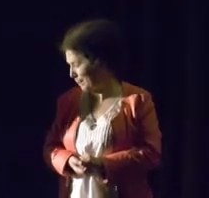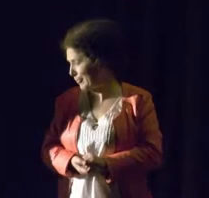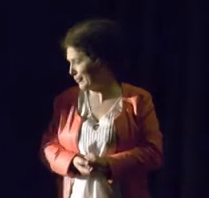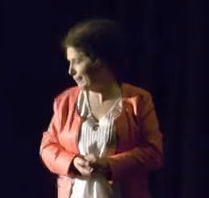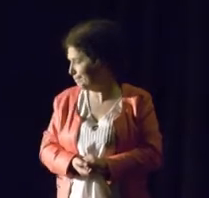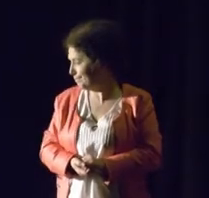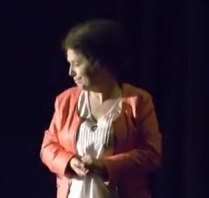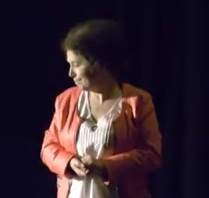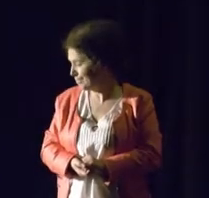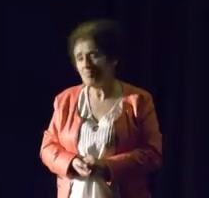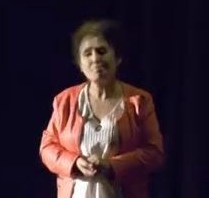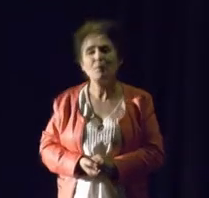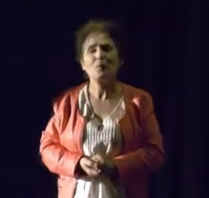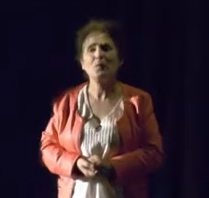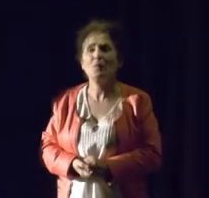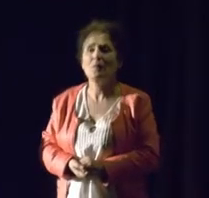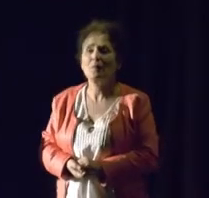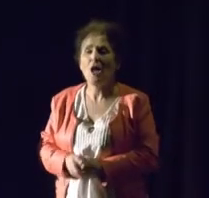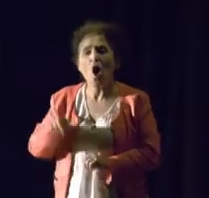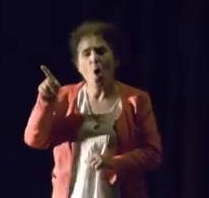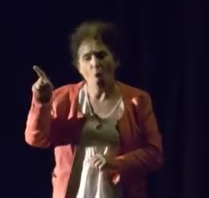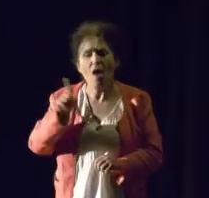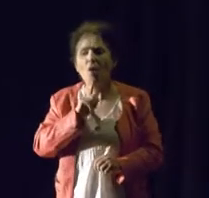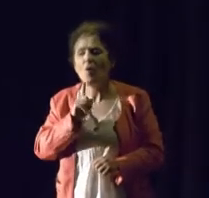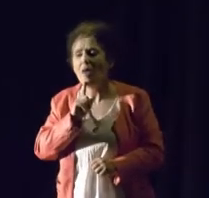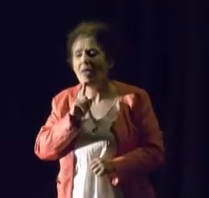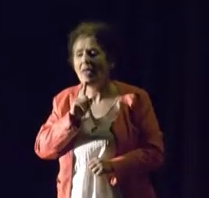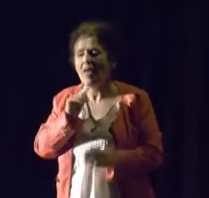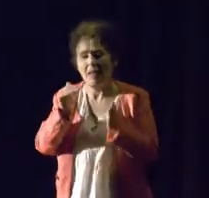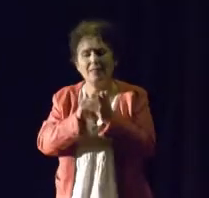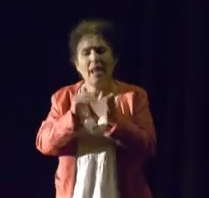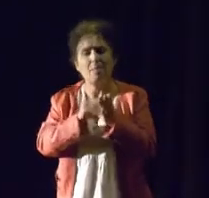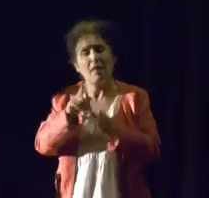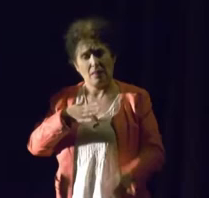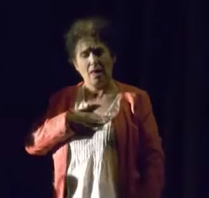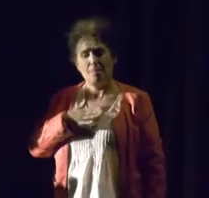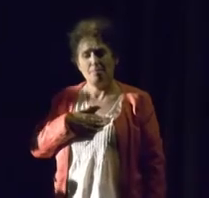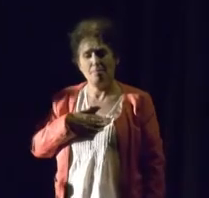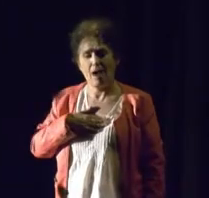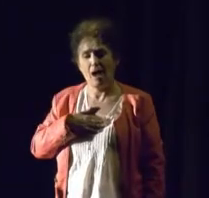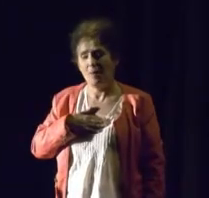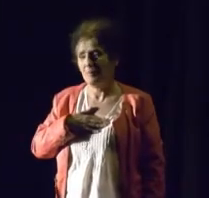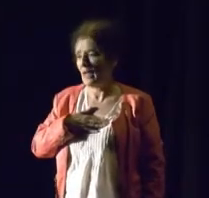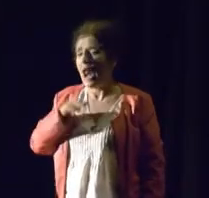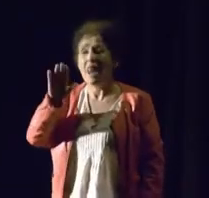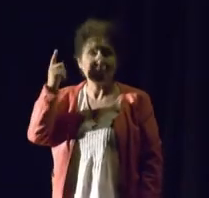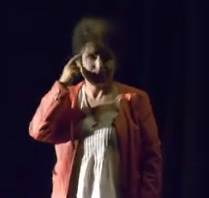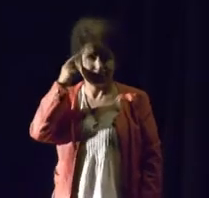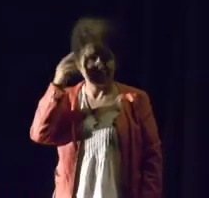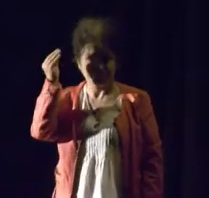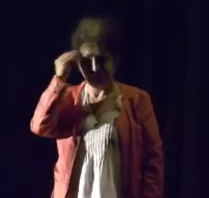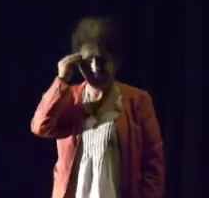Значи, она која што треба да се има на ум секогаш